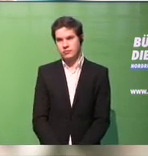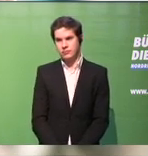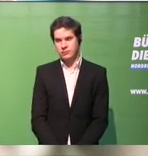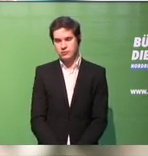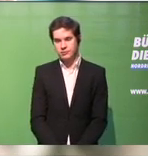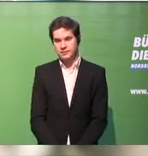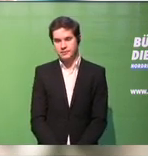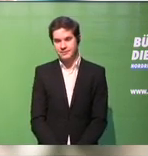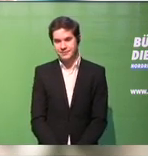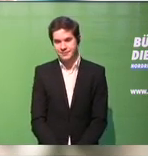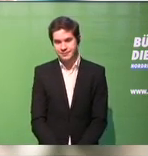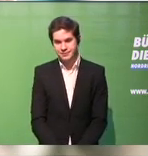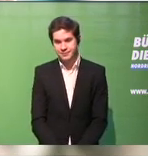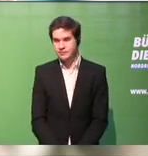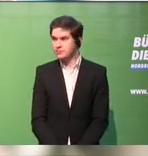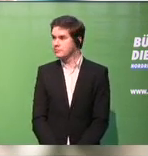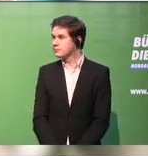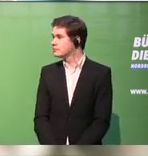So.